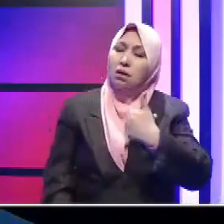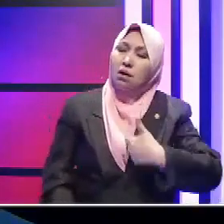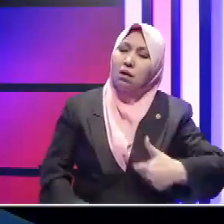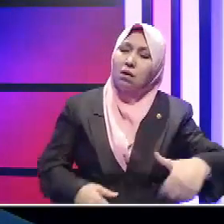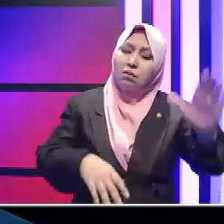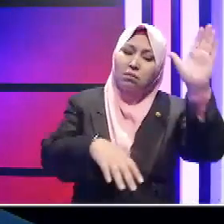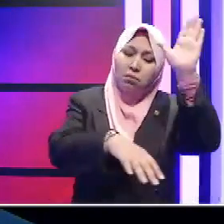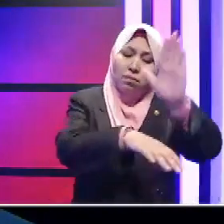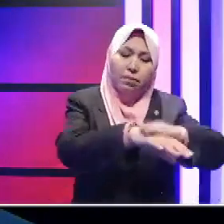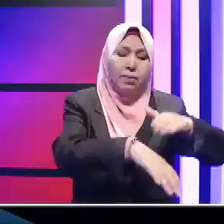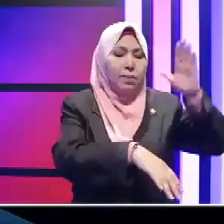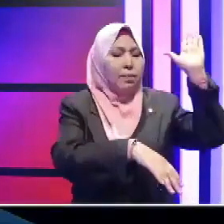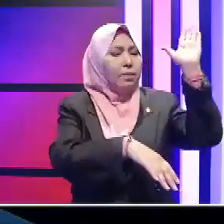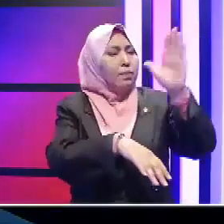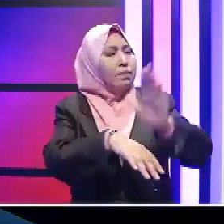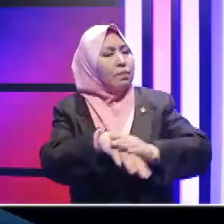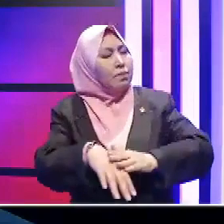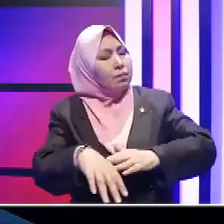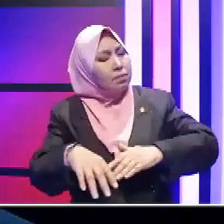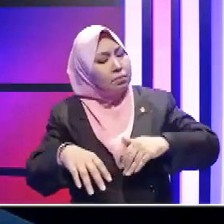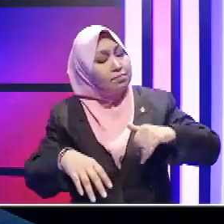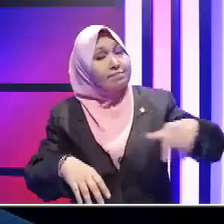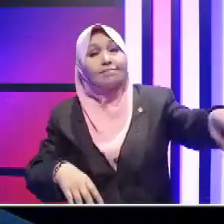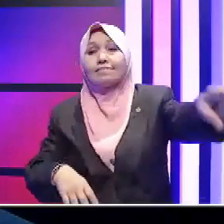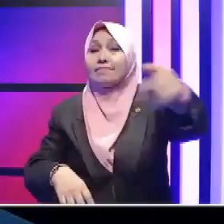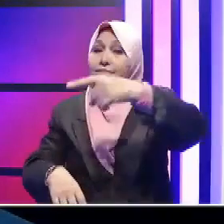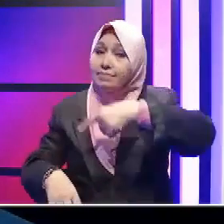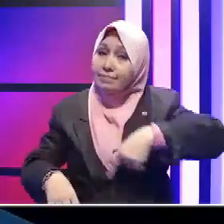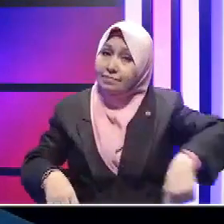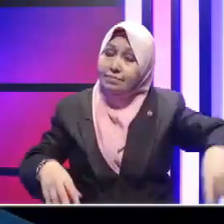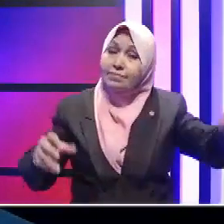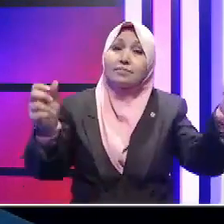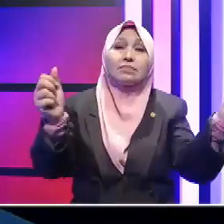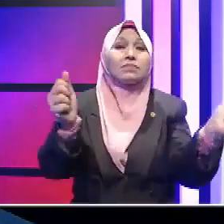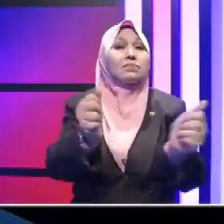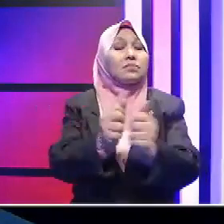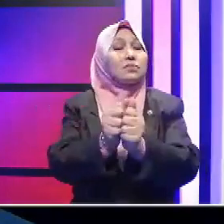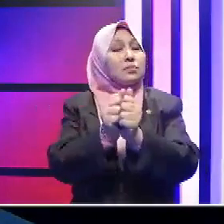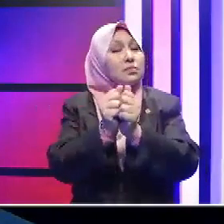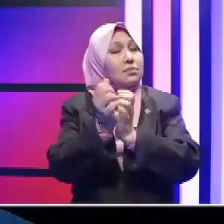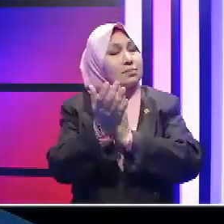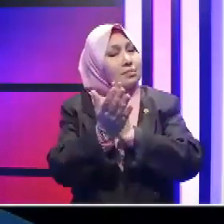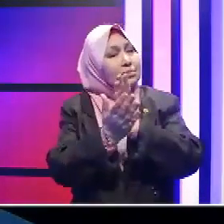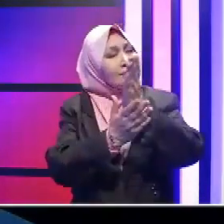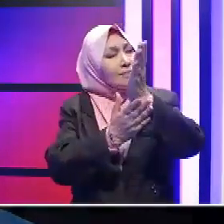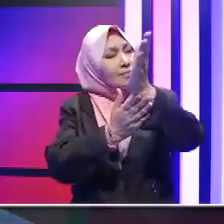ini doa ujung hunji